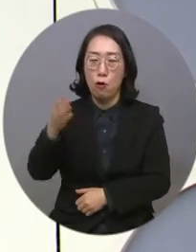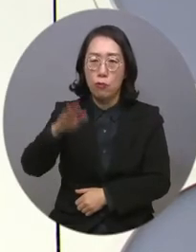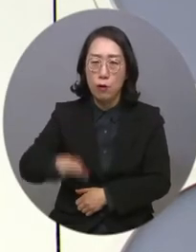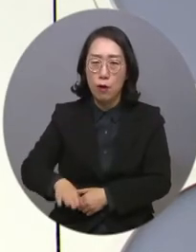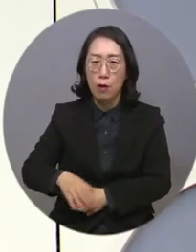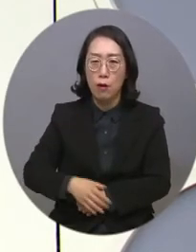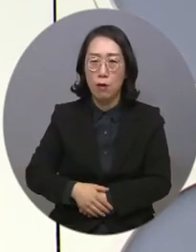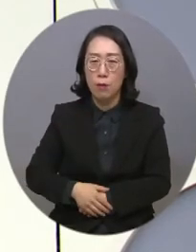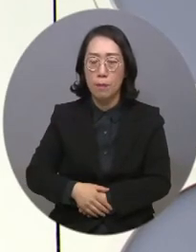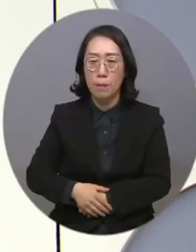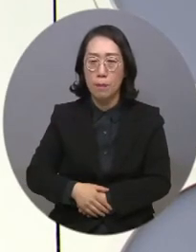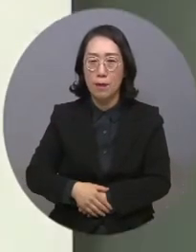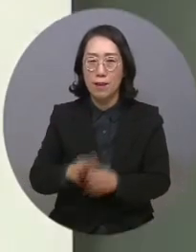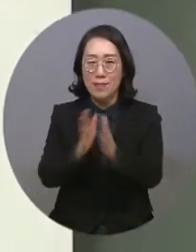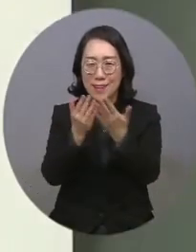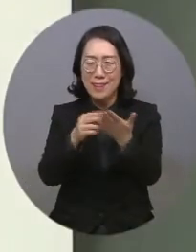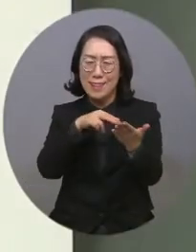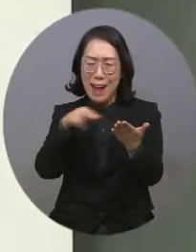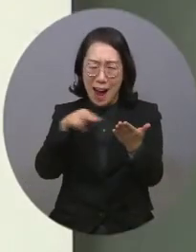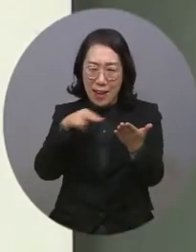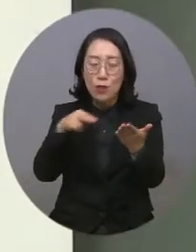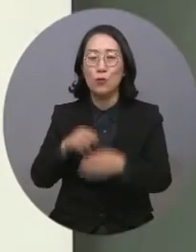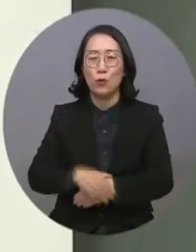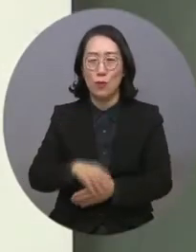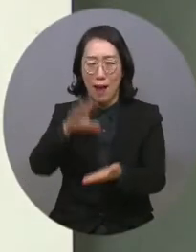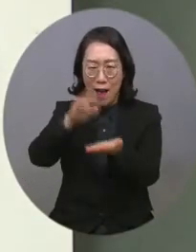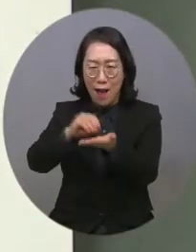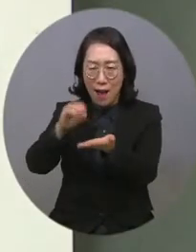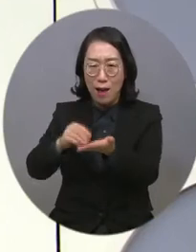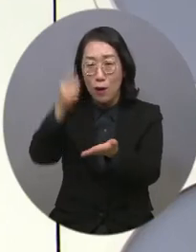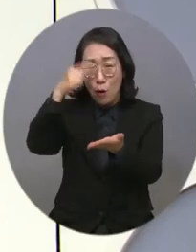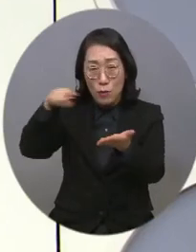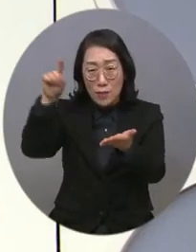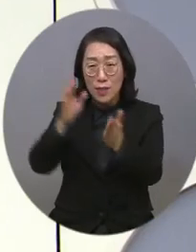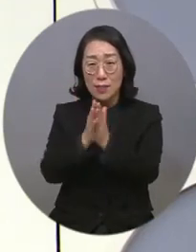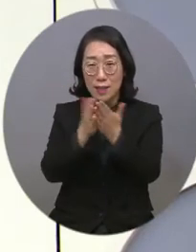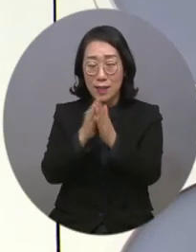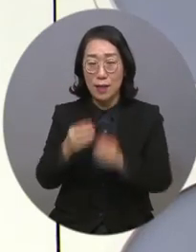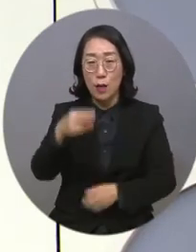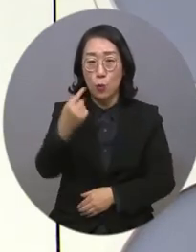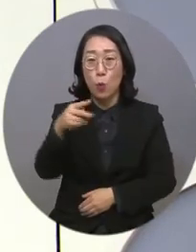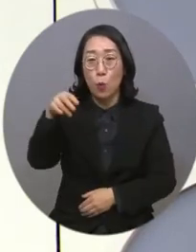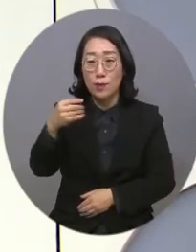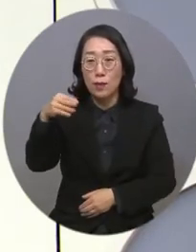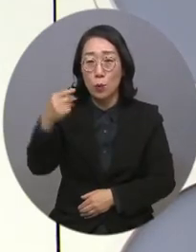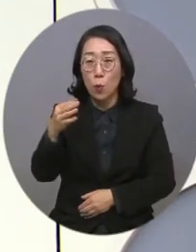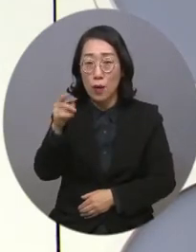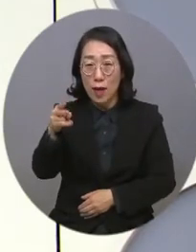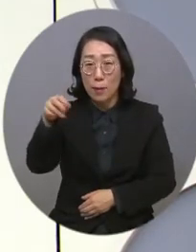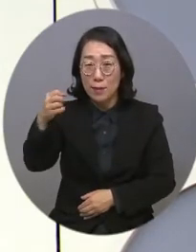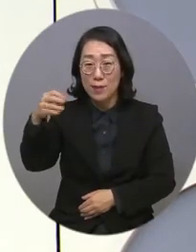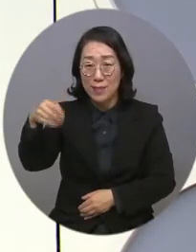제가 거의 다 읽었어요. 도서관에 있는 책을 다 읽었습니다. 아이고. 근데 러시아 문학은 뭐 아시다시피 도스토옙스키라든가